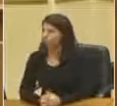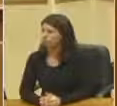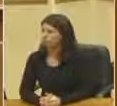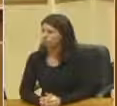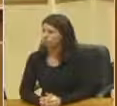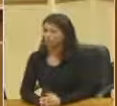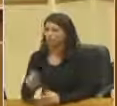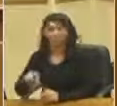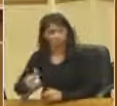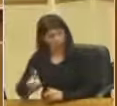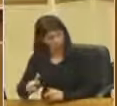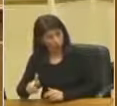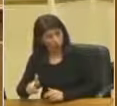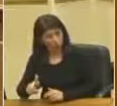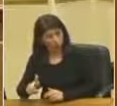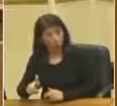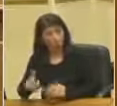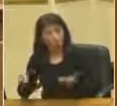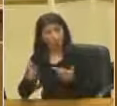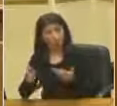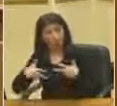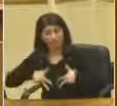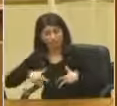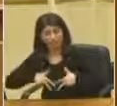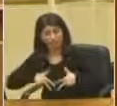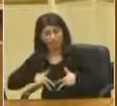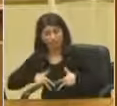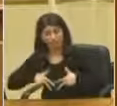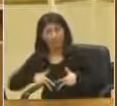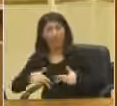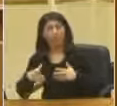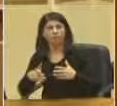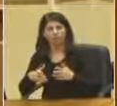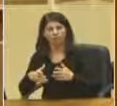Πτώχευσε καμιά κυβέρνηση συνασπισμού την Ελλάδα?